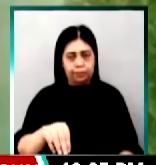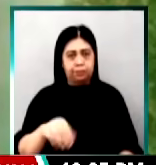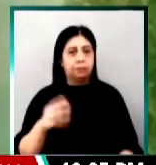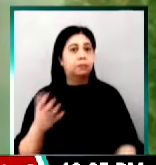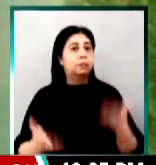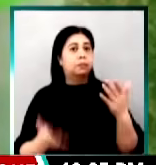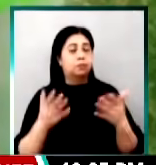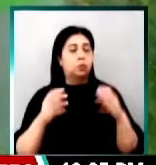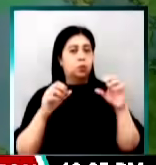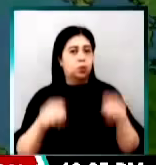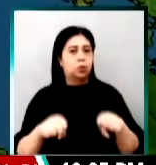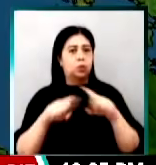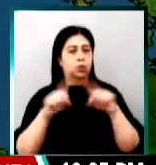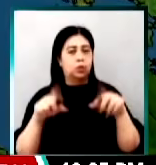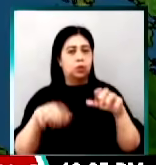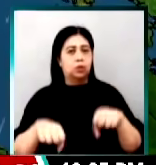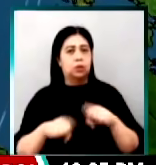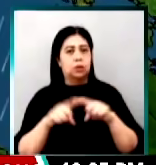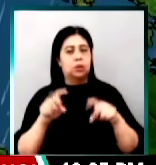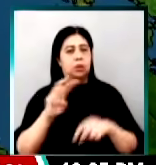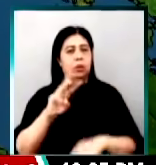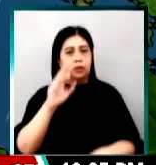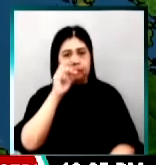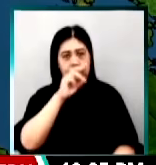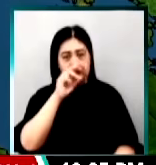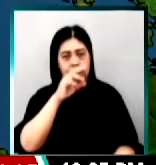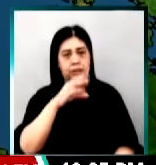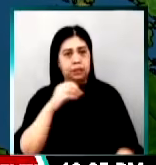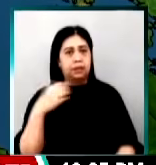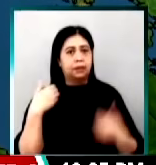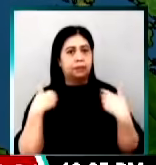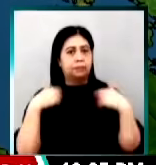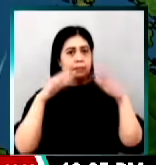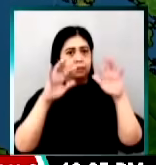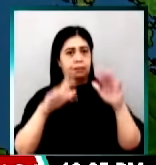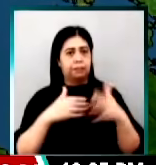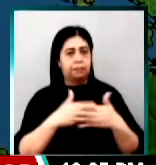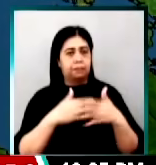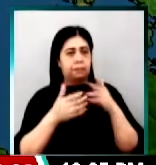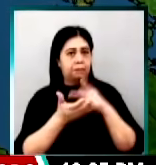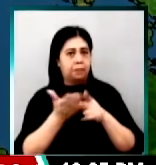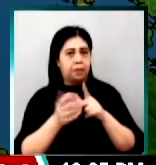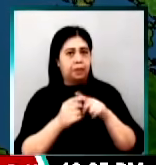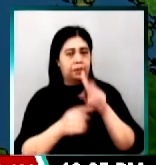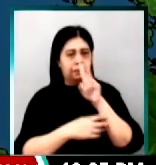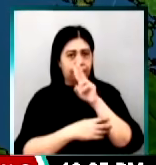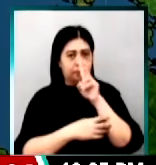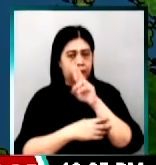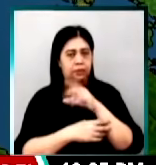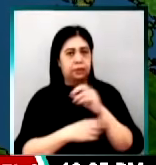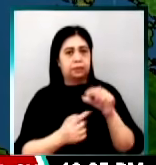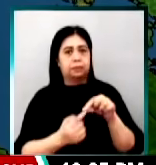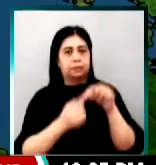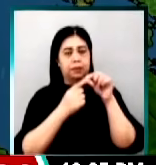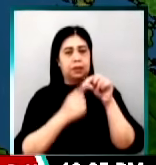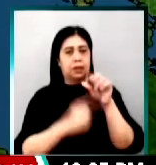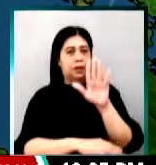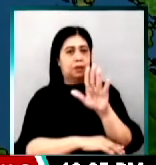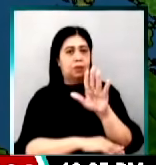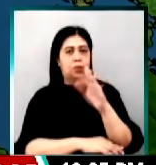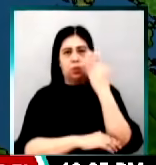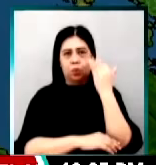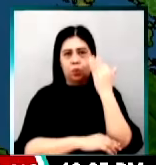na pag-ulan sa Western Visayas at may pag-ulan din sa nalalabing bahagi ng Visayas lalo na sa hapon dulot naman ng